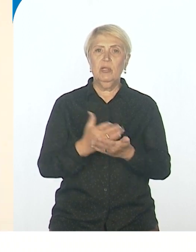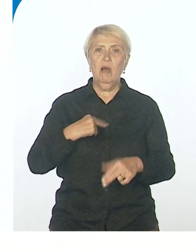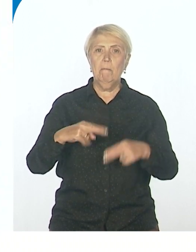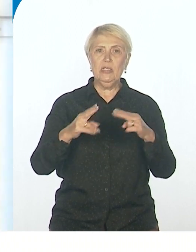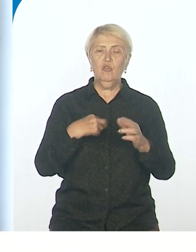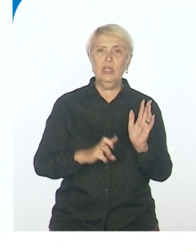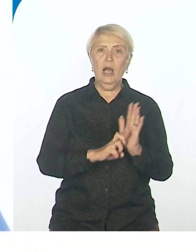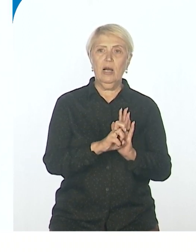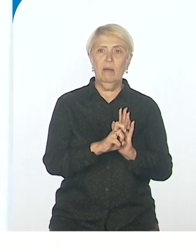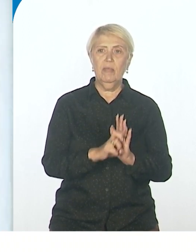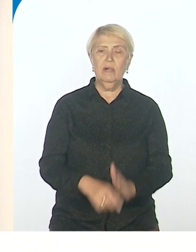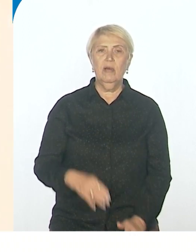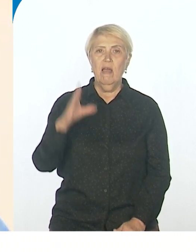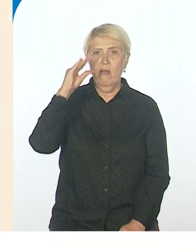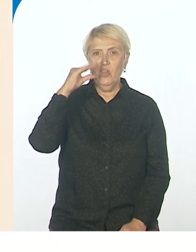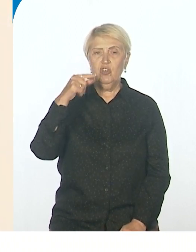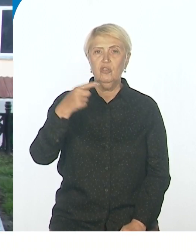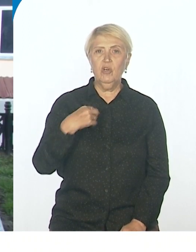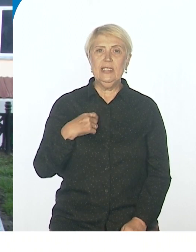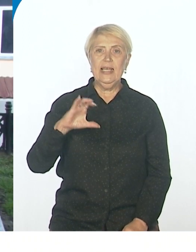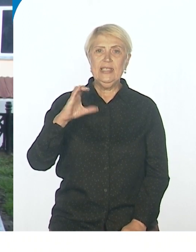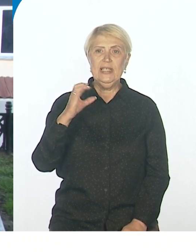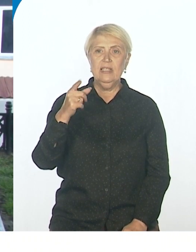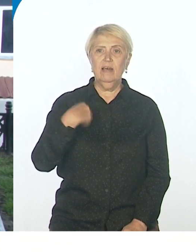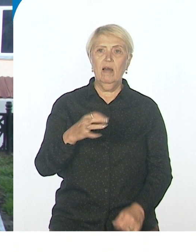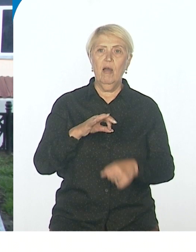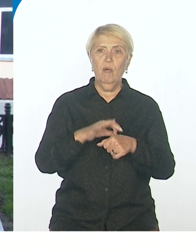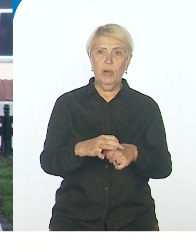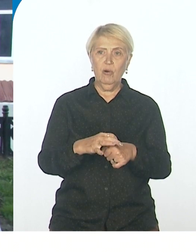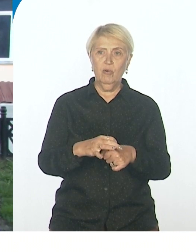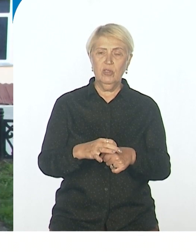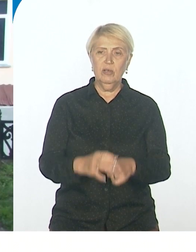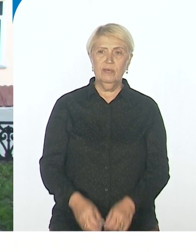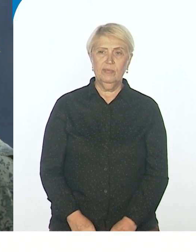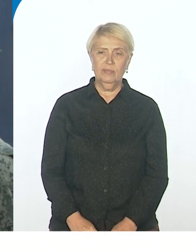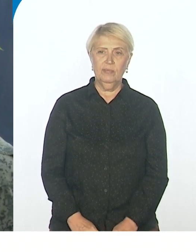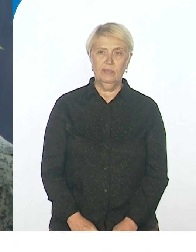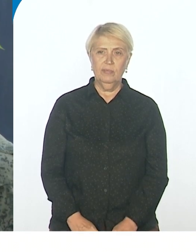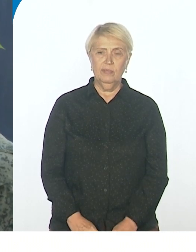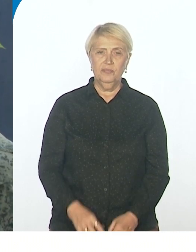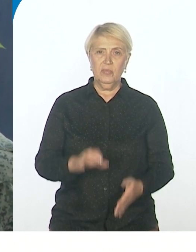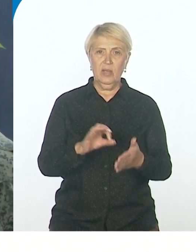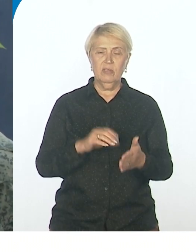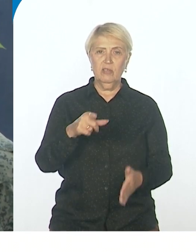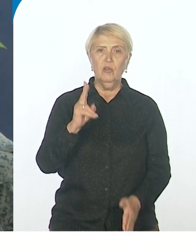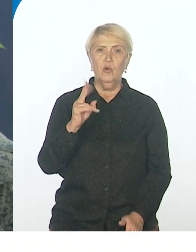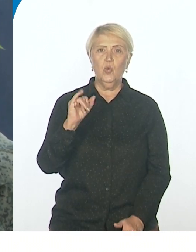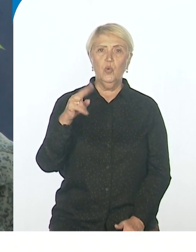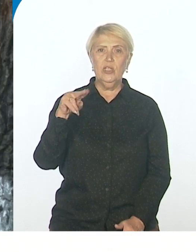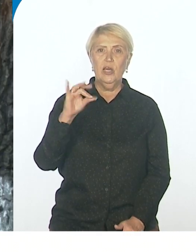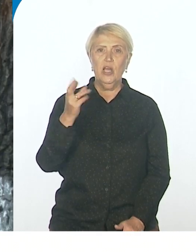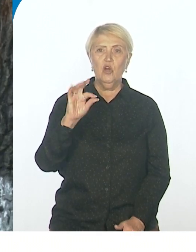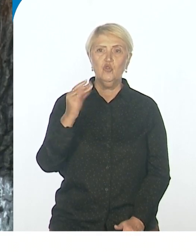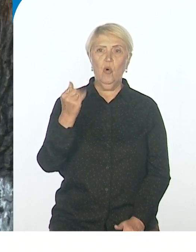храм. Вечер среды по пропуску на территорию штаба проходит звонарь Христорождественского собора. Здесь Ольгу Кудряшову ждут два